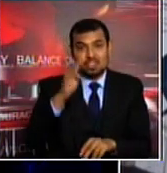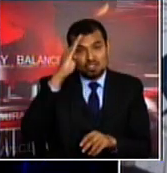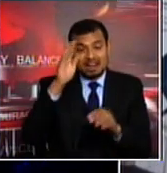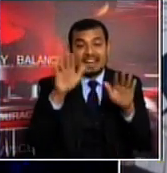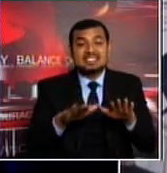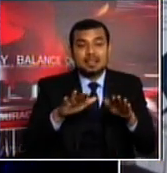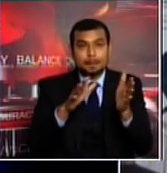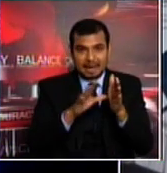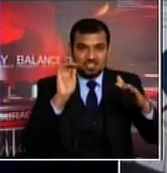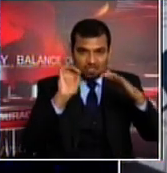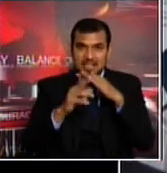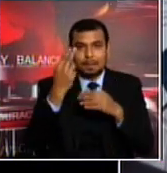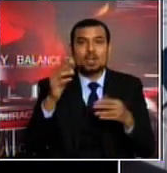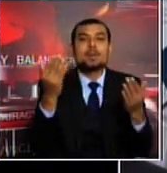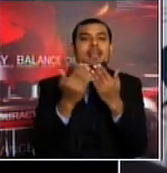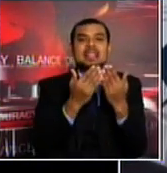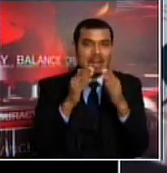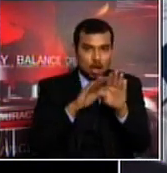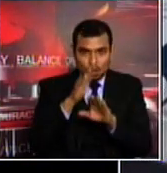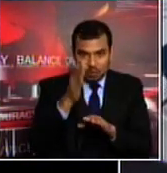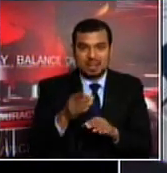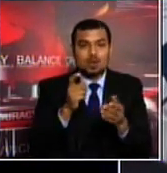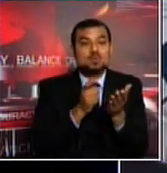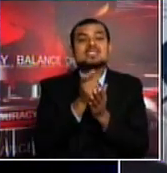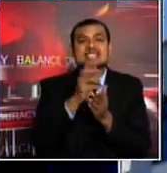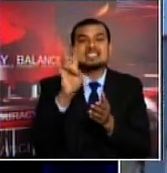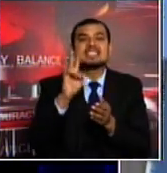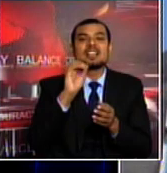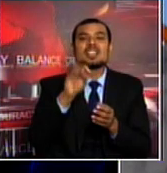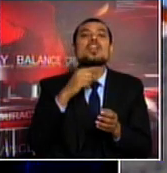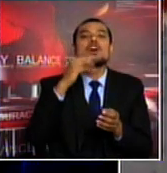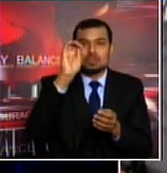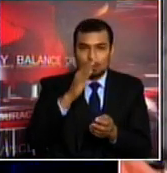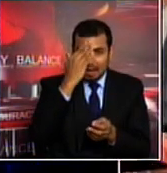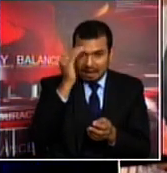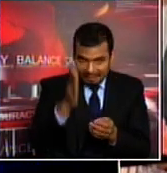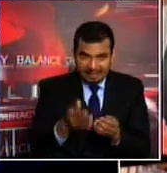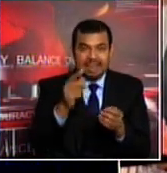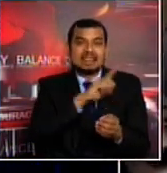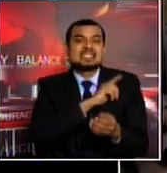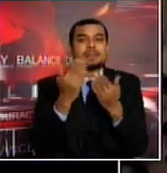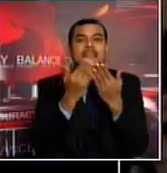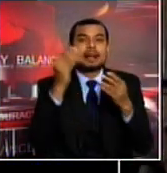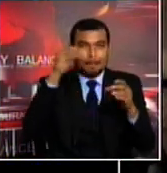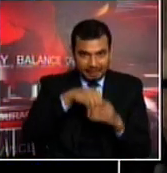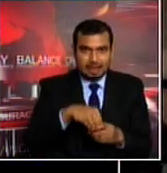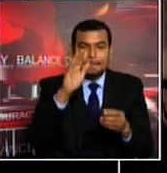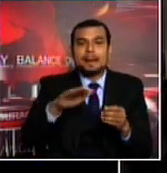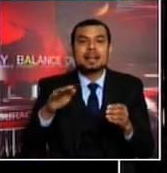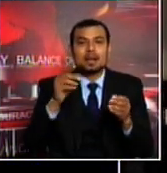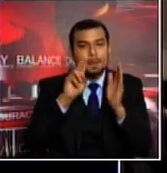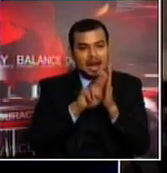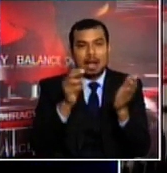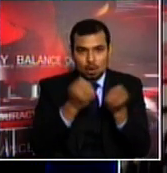स्तरबाट सञ्चालन भएका विद्यालयहरूले गुणस्तरीय शिक्षा दिन नसक्नुले निजी विद्यालयमा बालबालिका भर्ना गर्नु